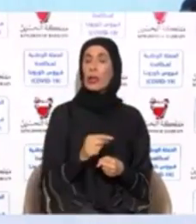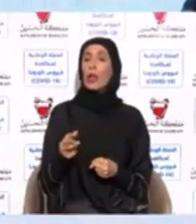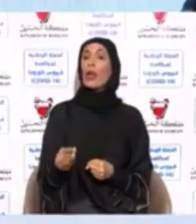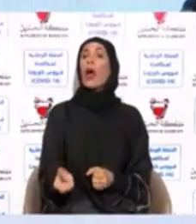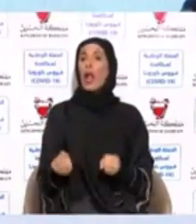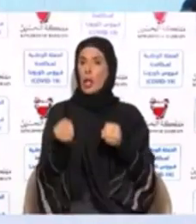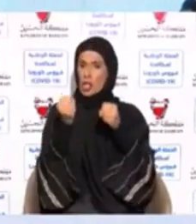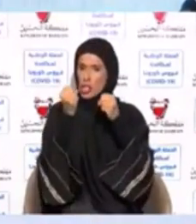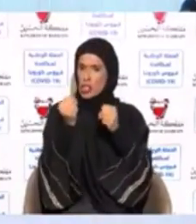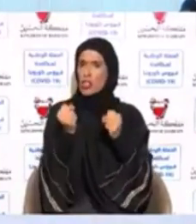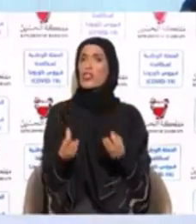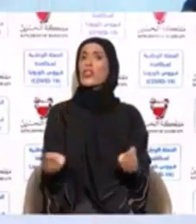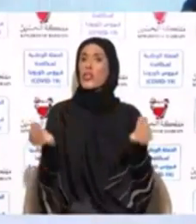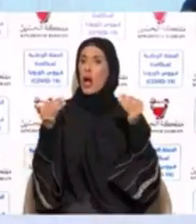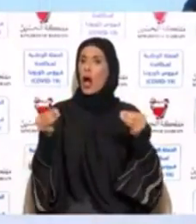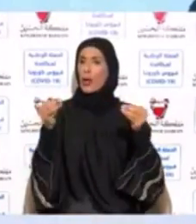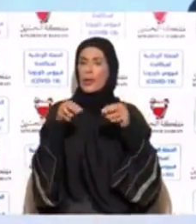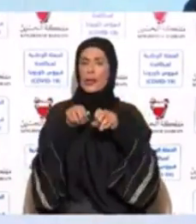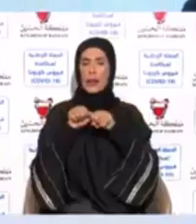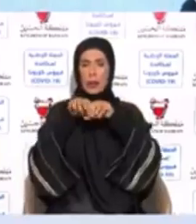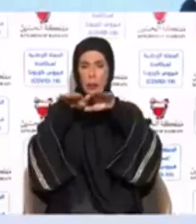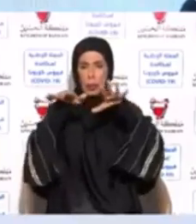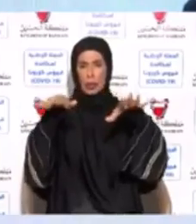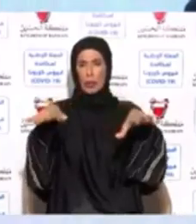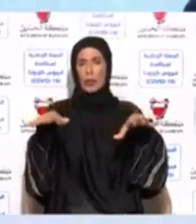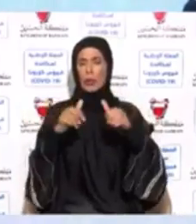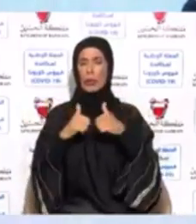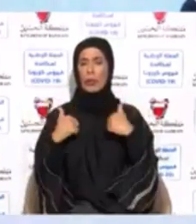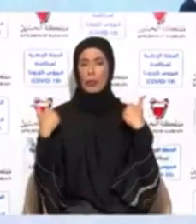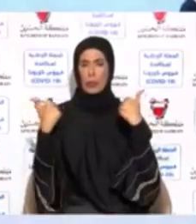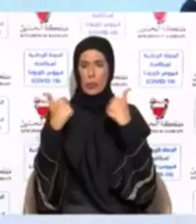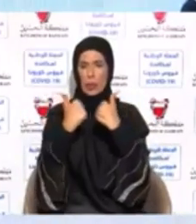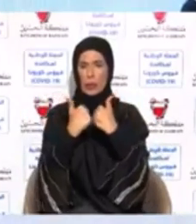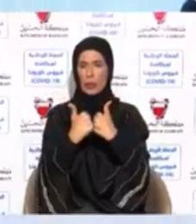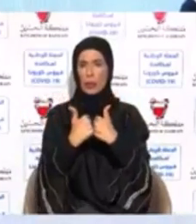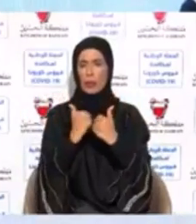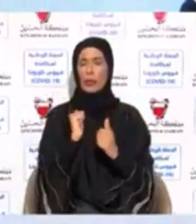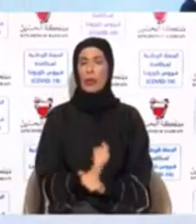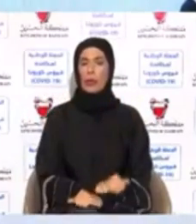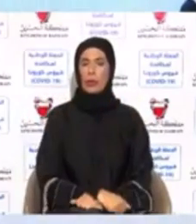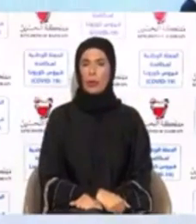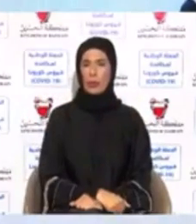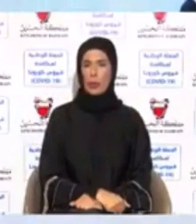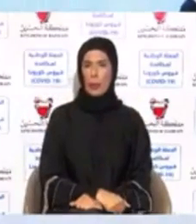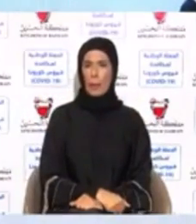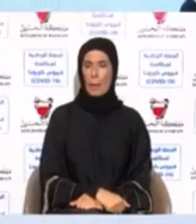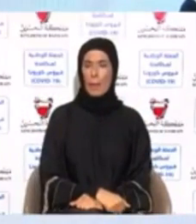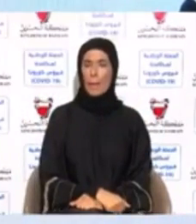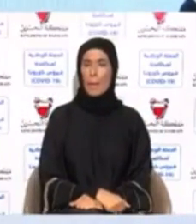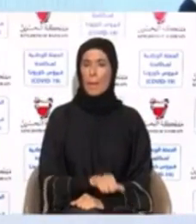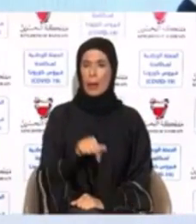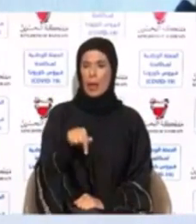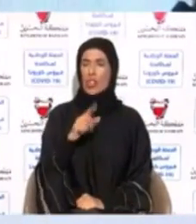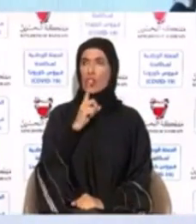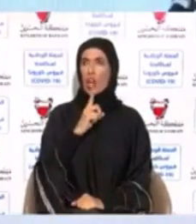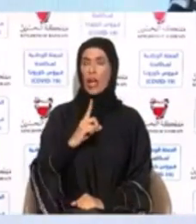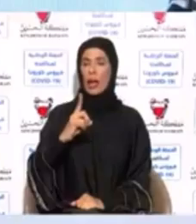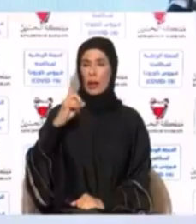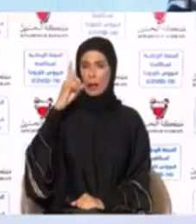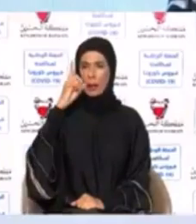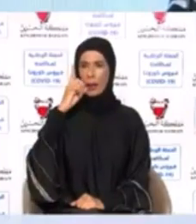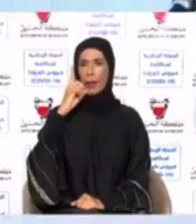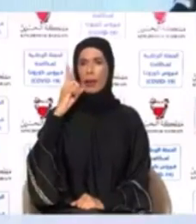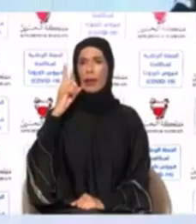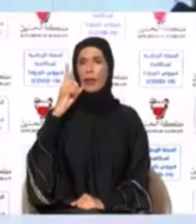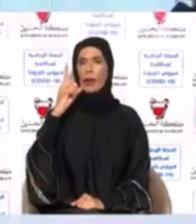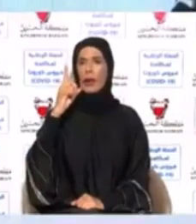نحتاج ان احنا نشدد عليها وننشرها حتى في محيط العوائل ومحيط حتى العمل اللي احنا نكون موجودين فيه، وهذا ان شاء الله راح